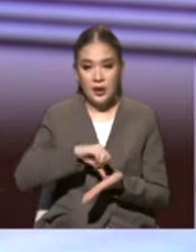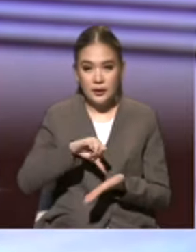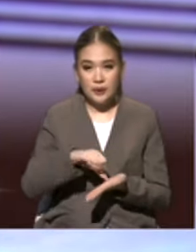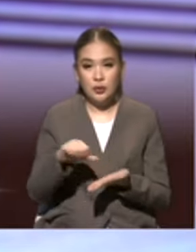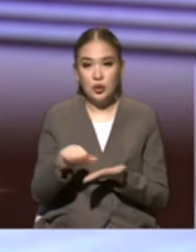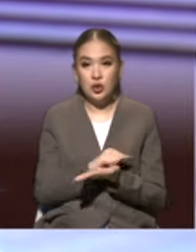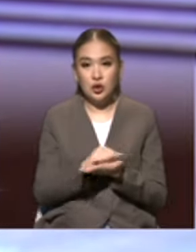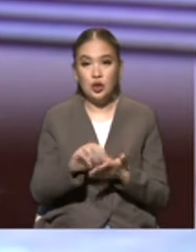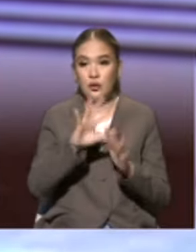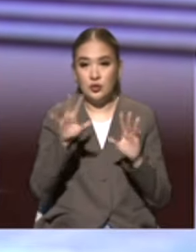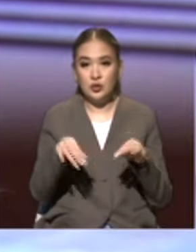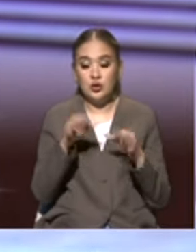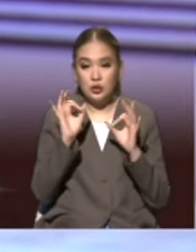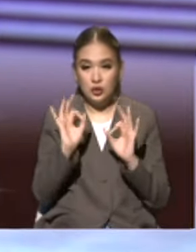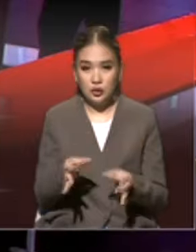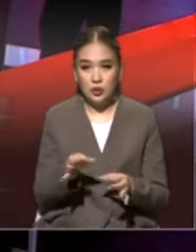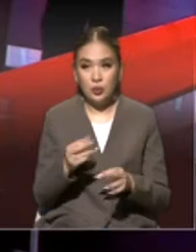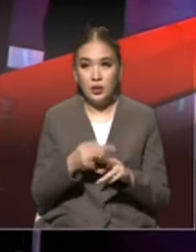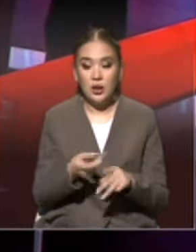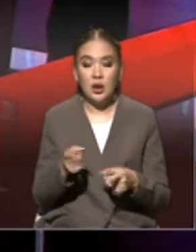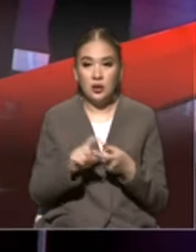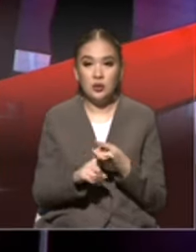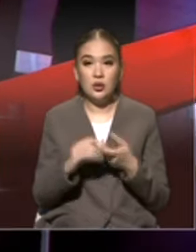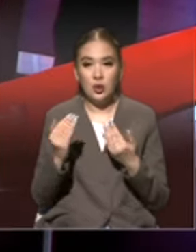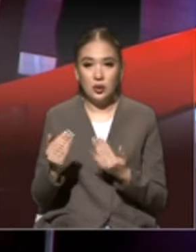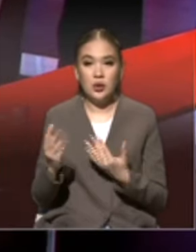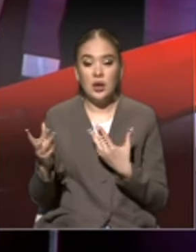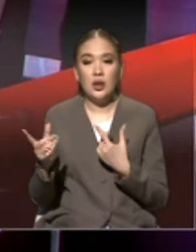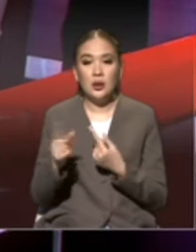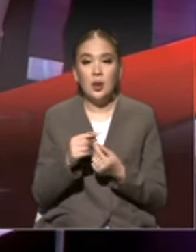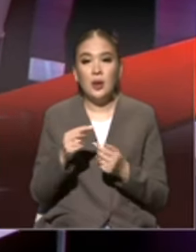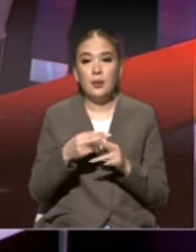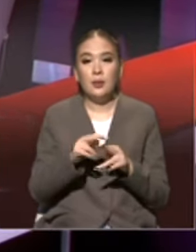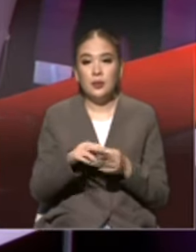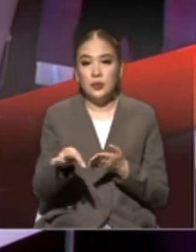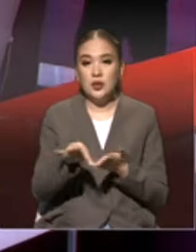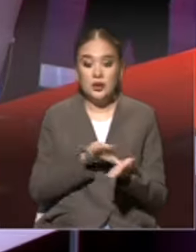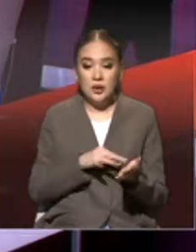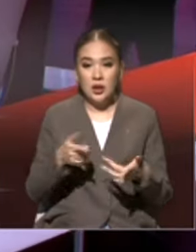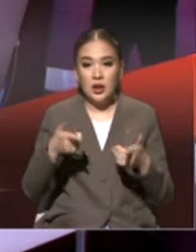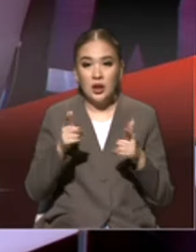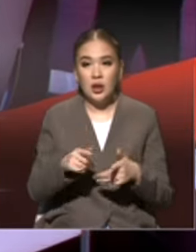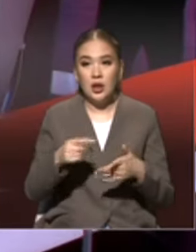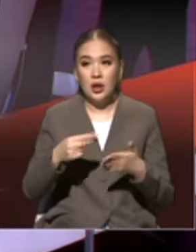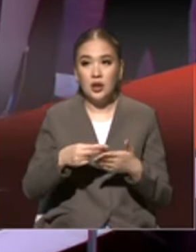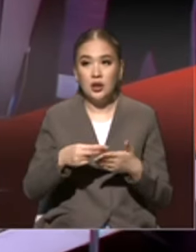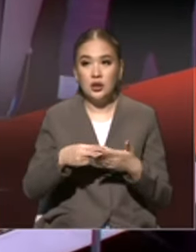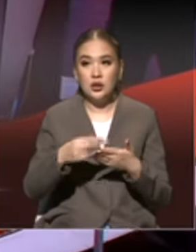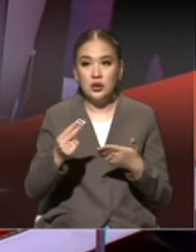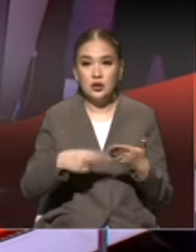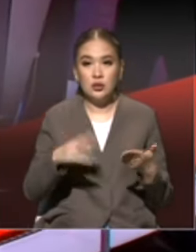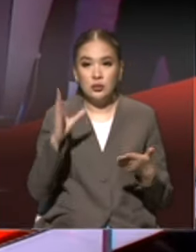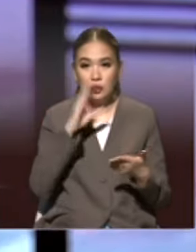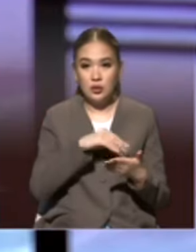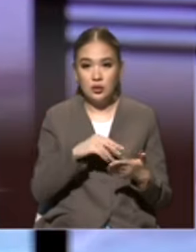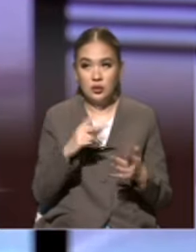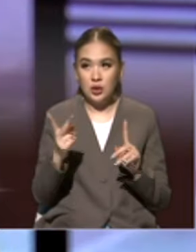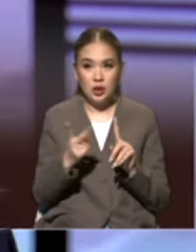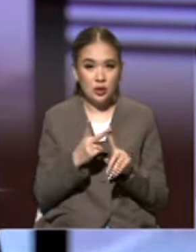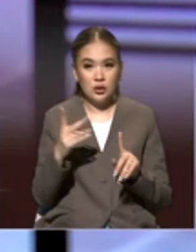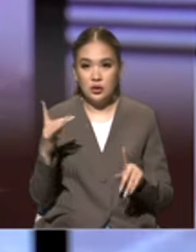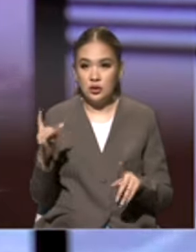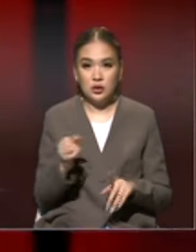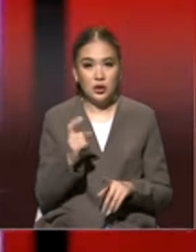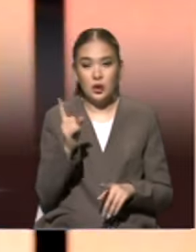дұрыс болған жағдайда сол әлеуетті өнім берушімен бірден келісімшарт жасау мүмкіндігі көзделіп отыр. Яғни өтті деген сөз. Екінші рет өткізбейді ғой. Екінші